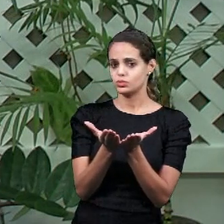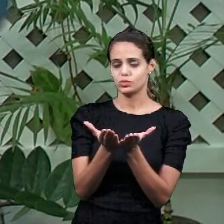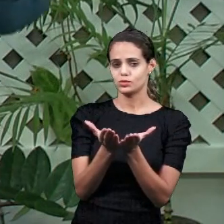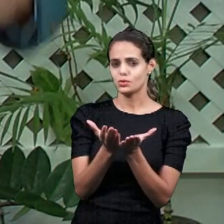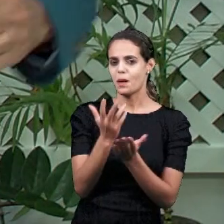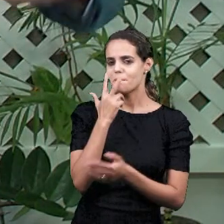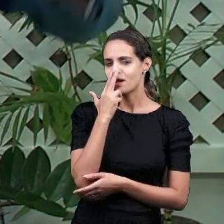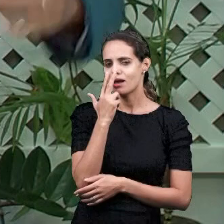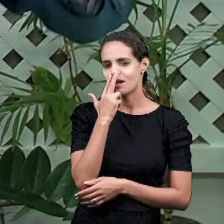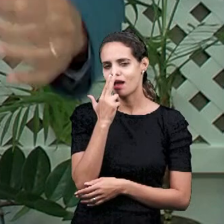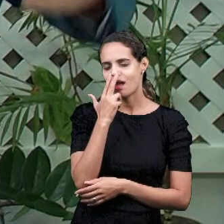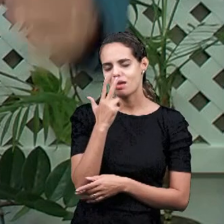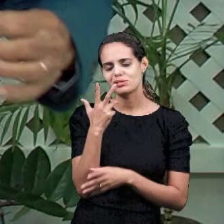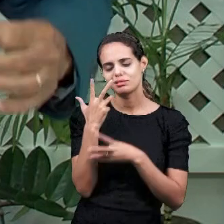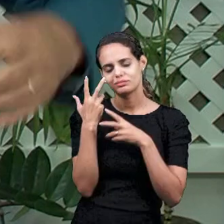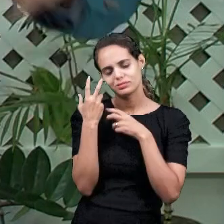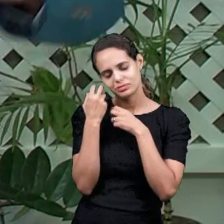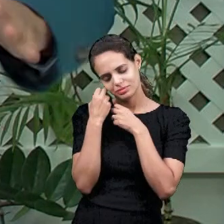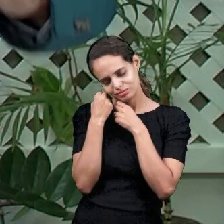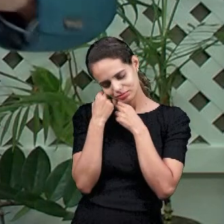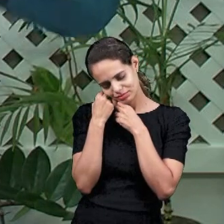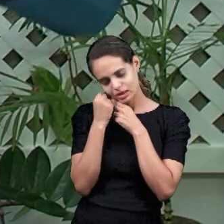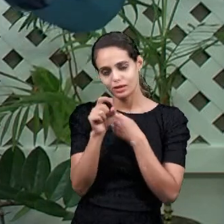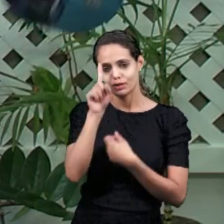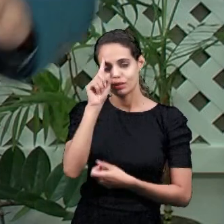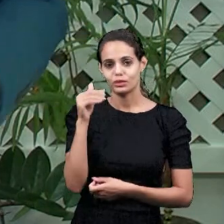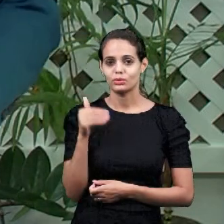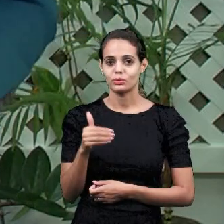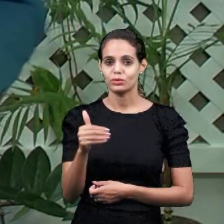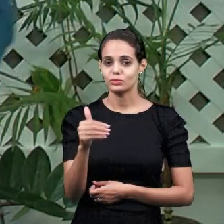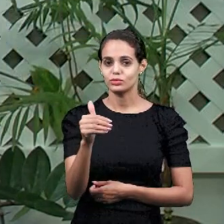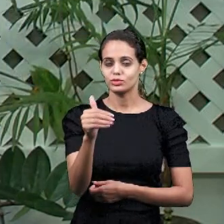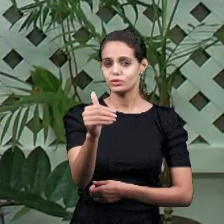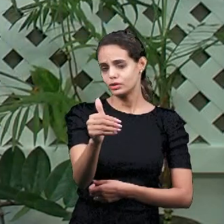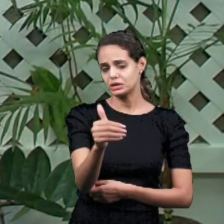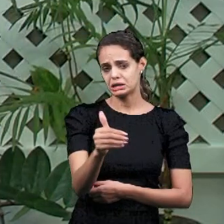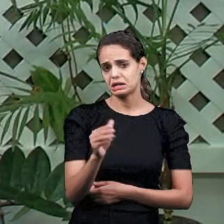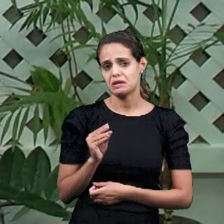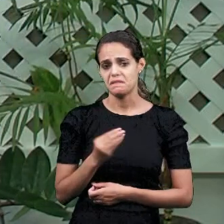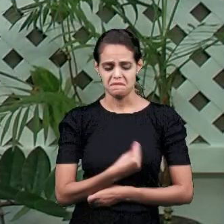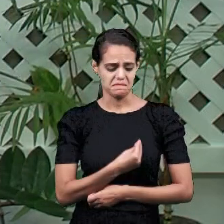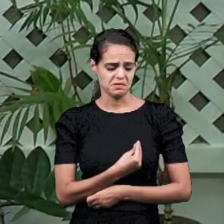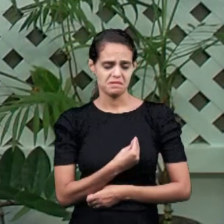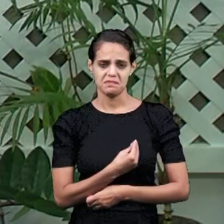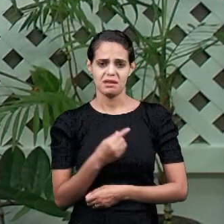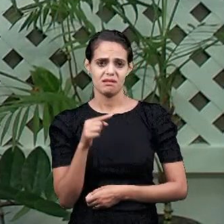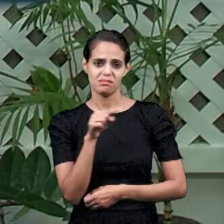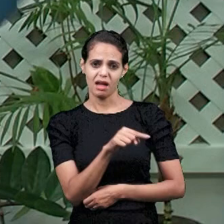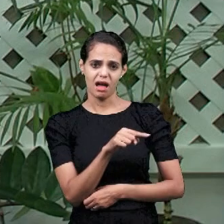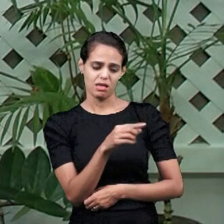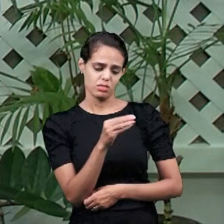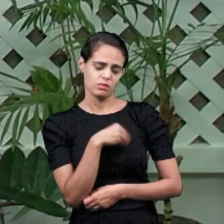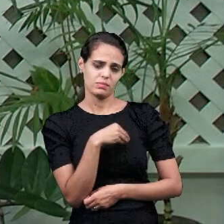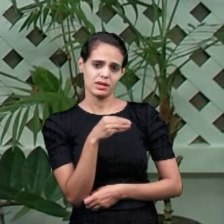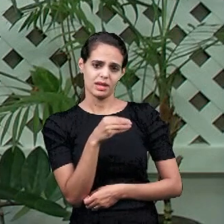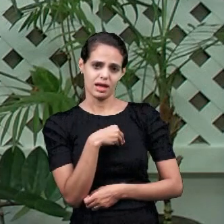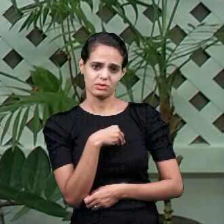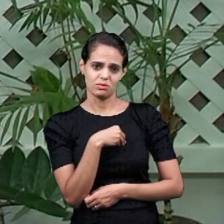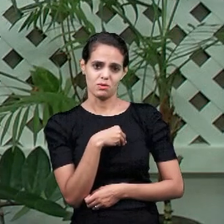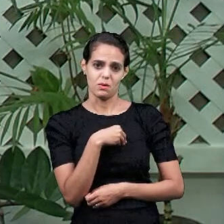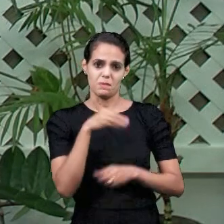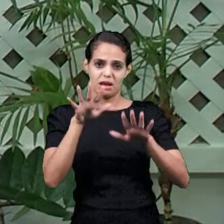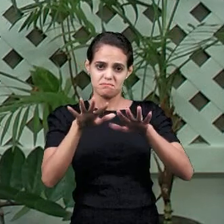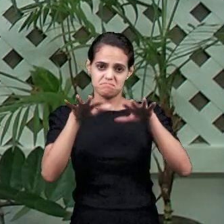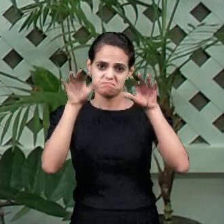dormir. C'est ce qu'il veut tous les jours pour continuer dans le péché et après devenir un anathème, devenir un